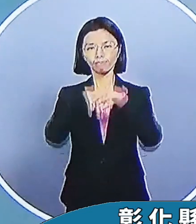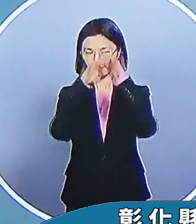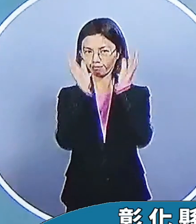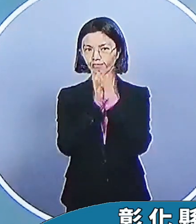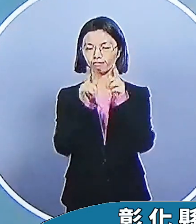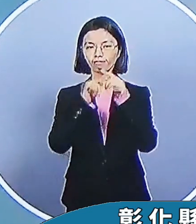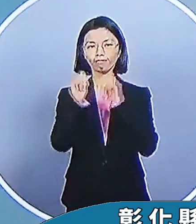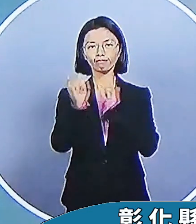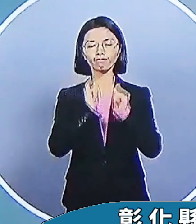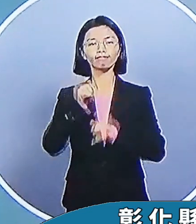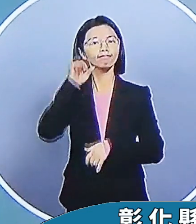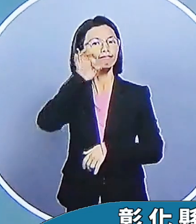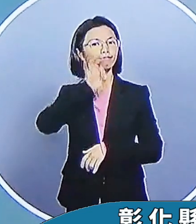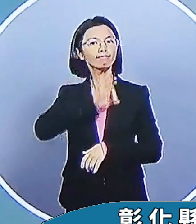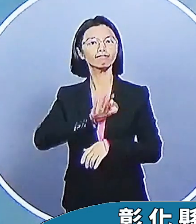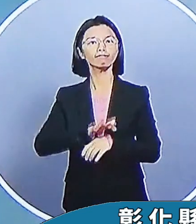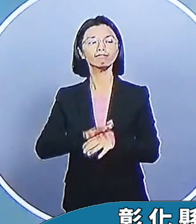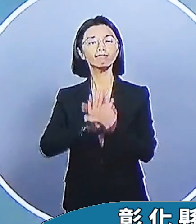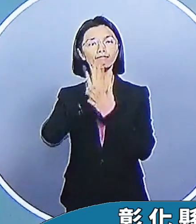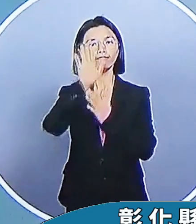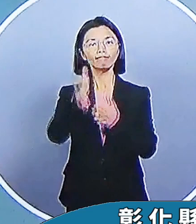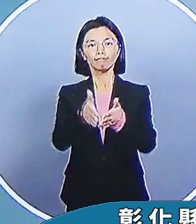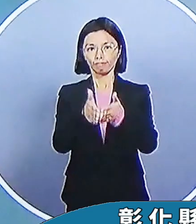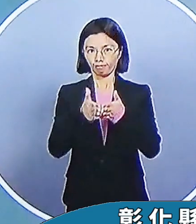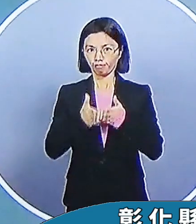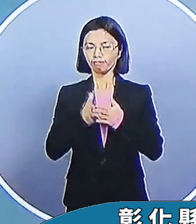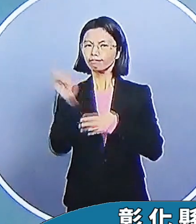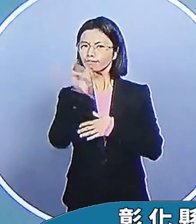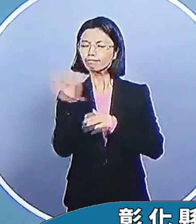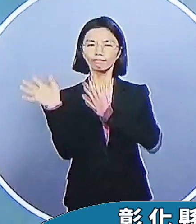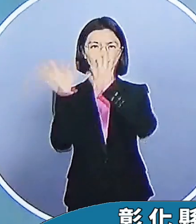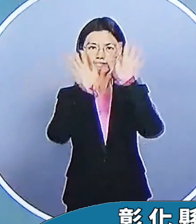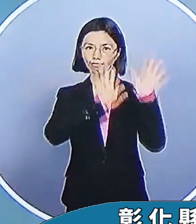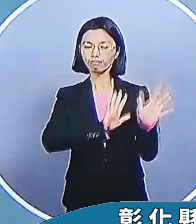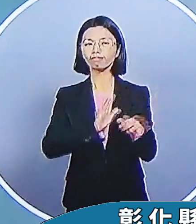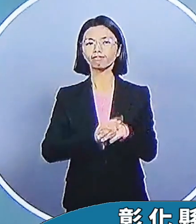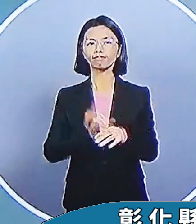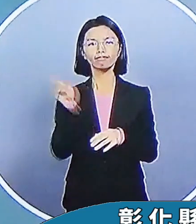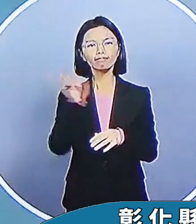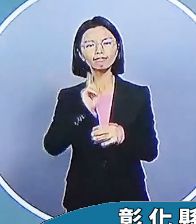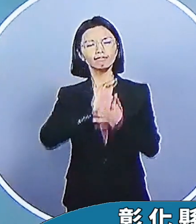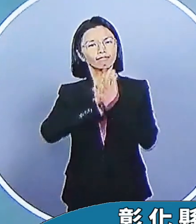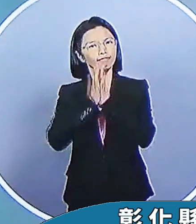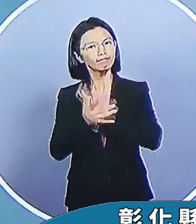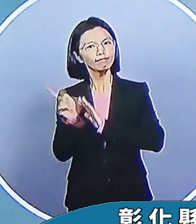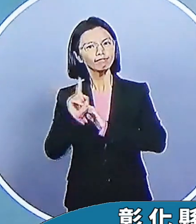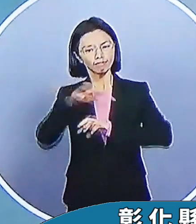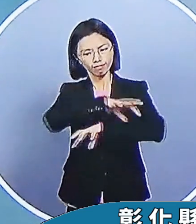情时段，中华未来要行做什么种的关系，要行做什